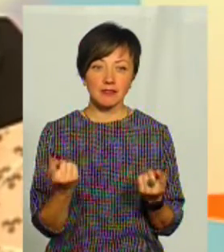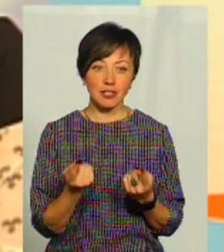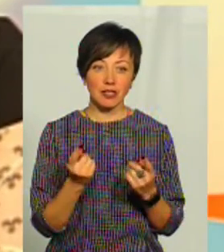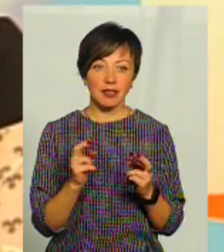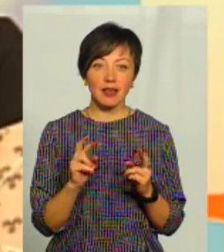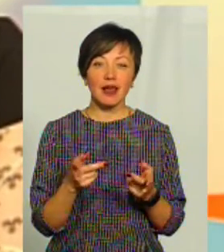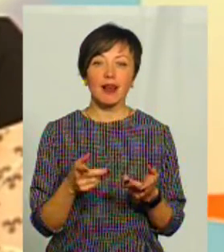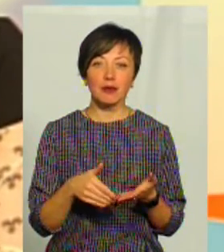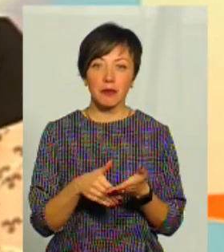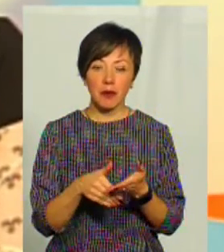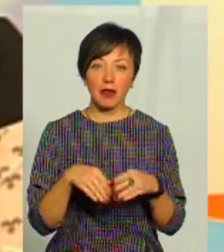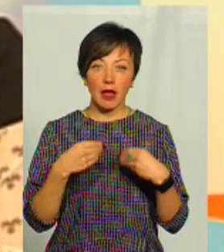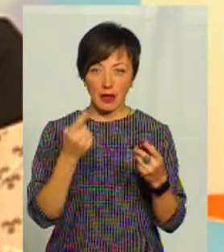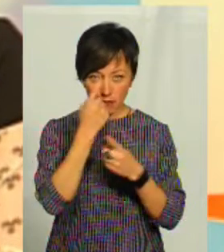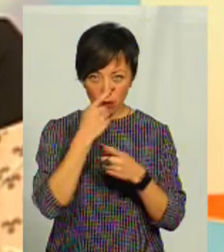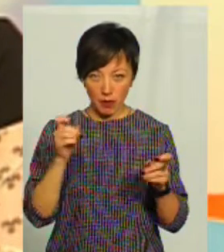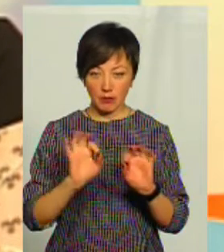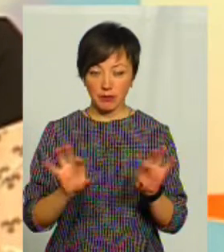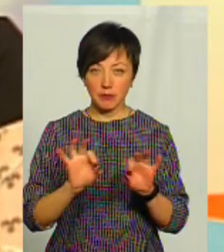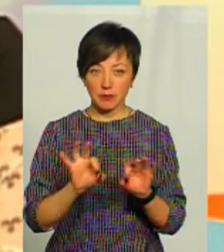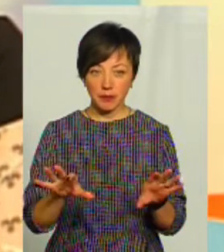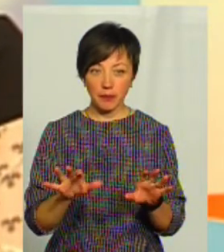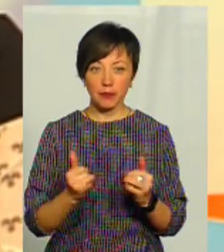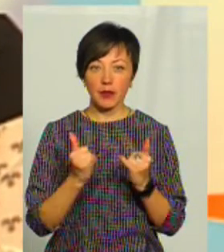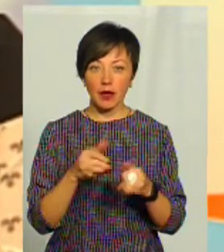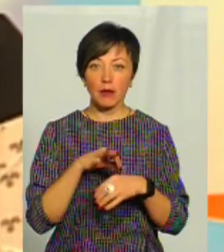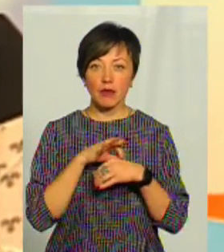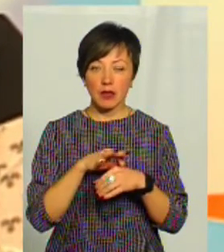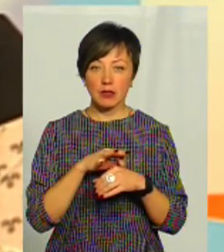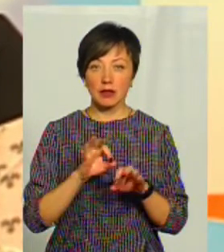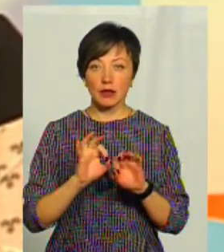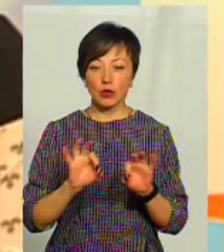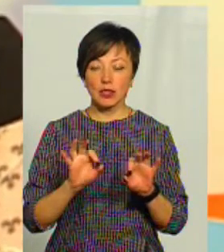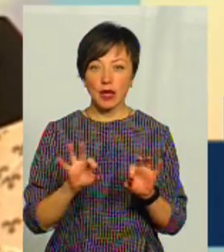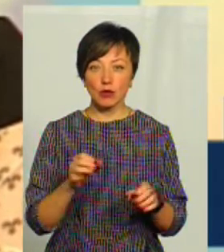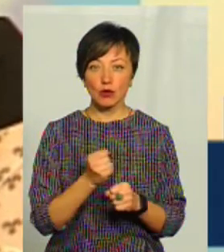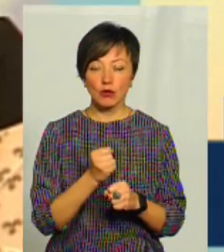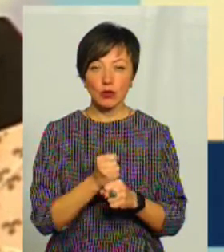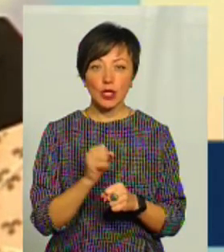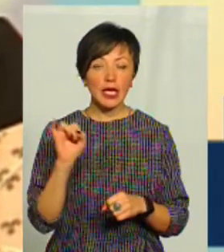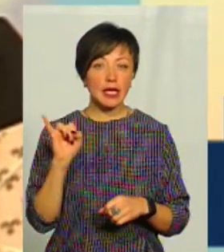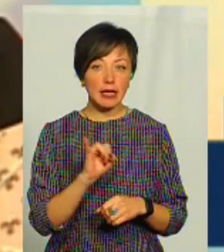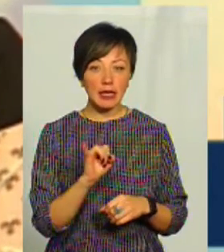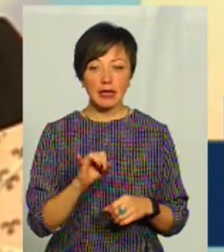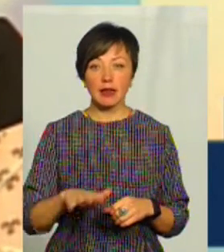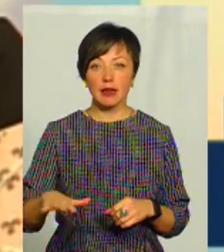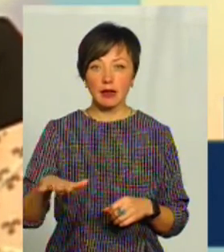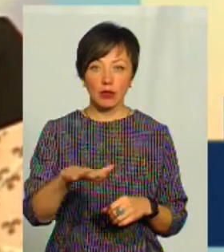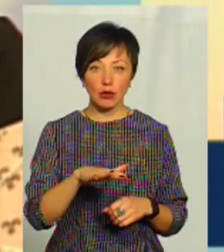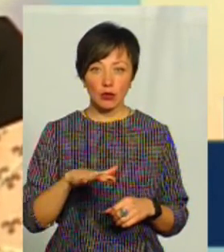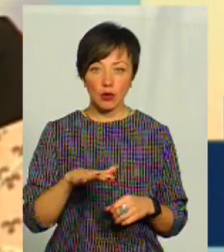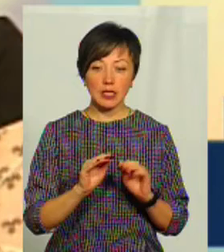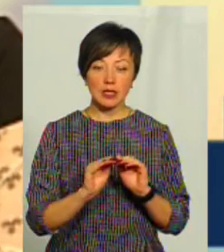як допомагаєте? Даємо інформаційний матеріал, тобто для проведення інформаційно-роз'яснювальної роботи і на